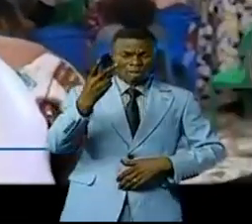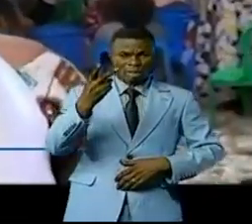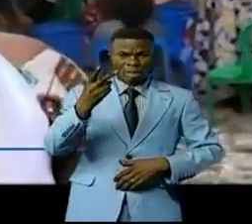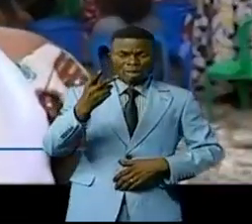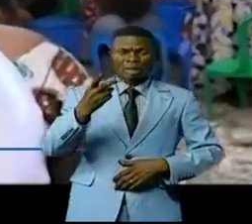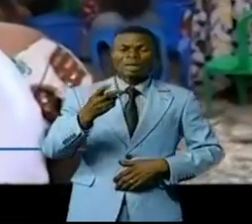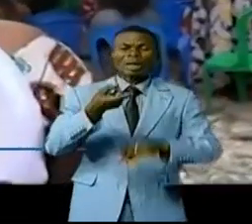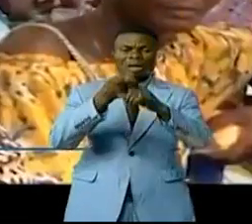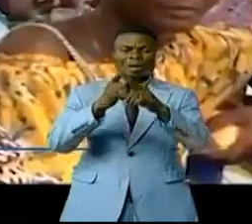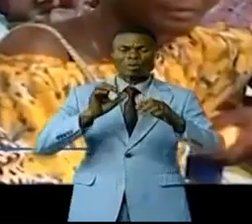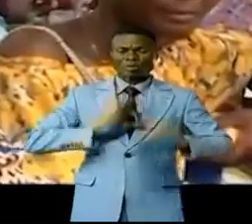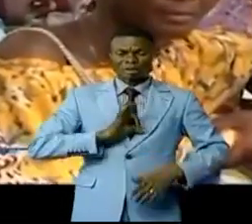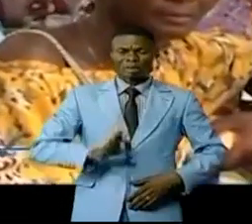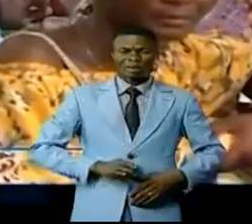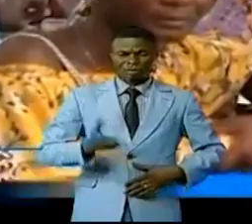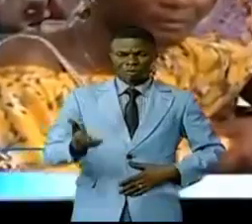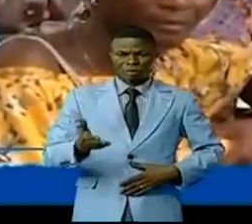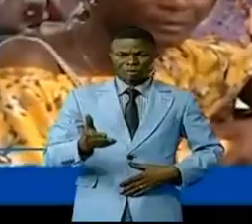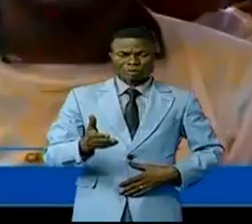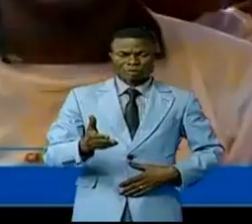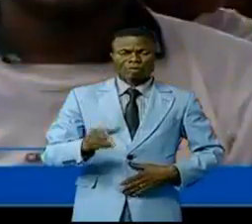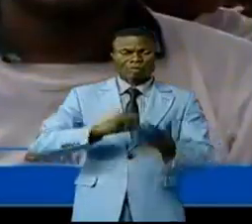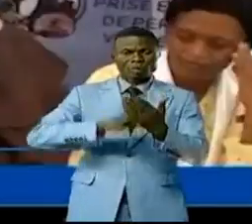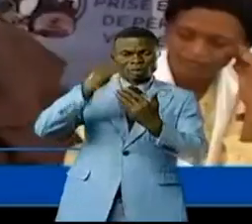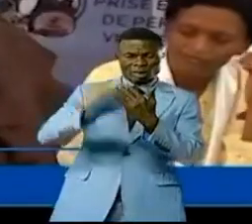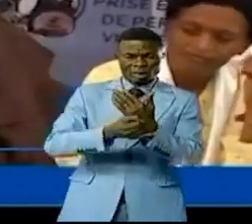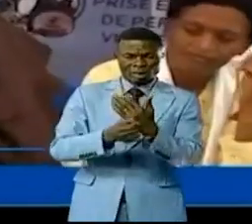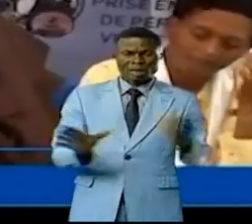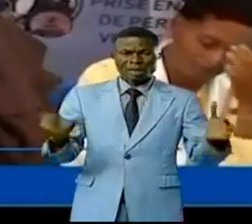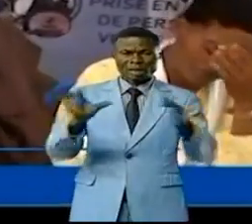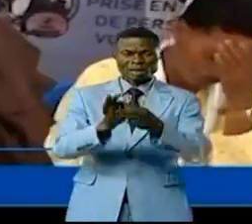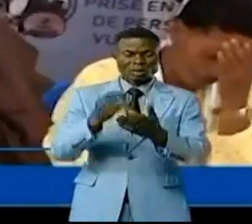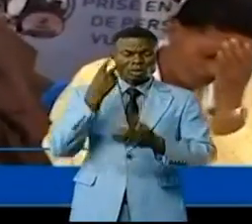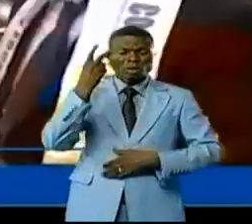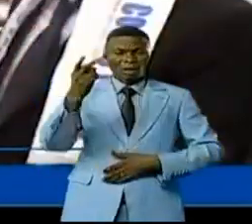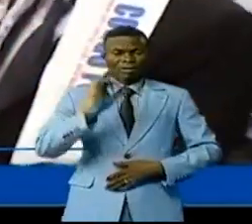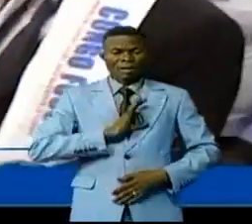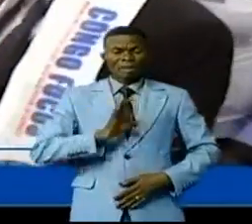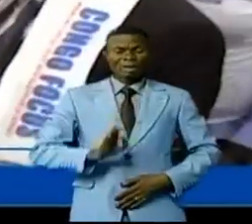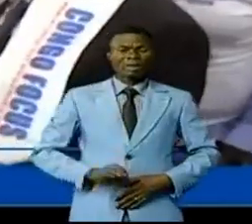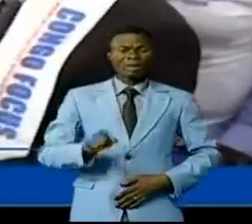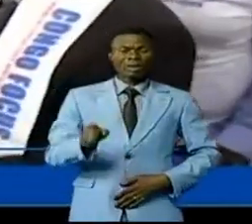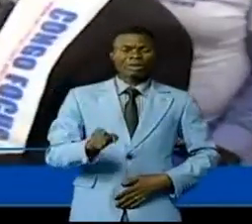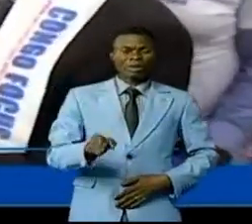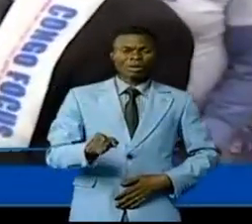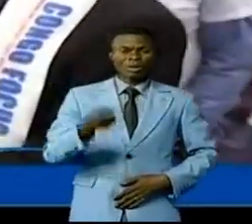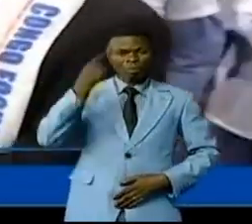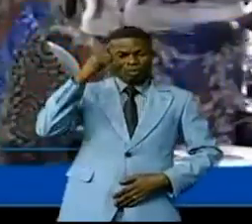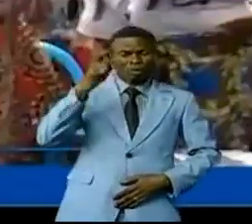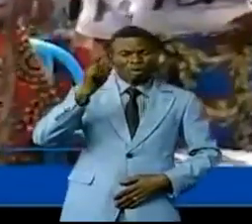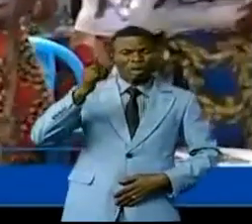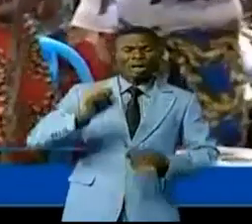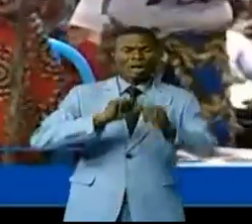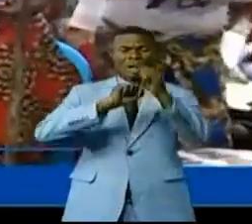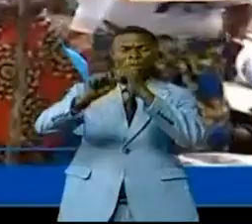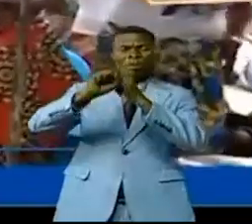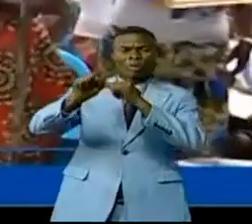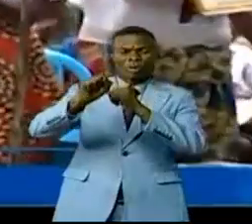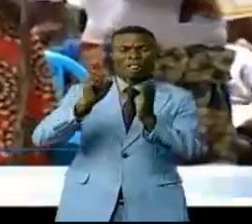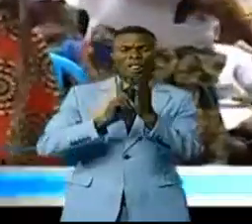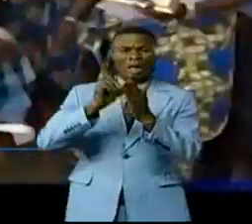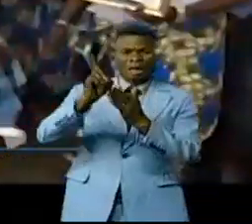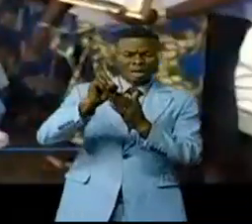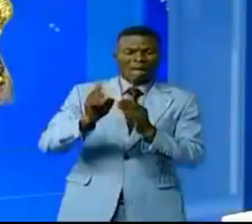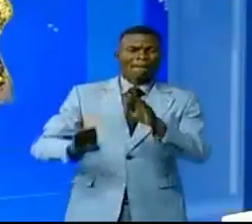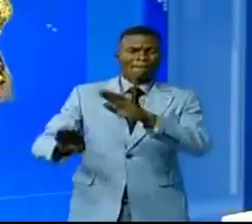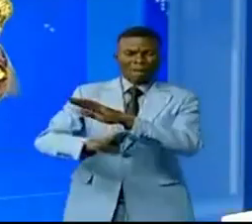avions portée du chef de l'État. Pour elle, ce projet cadre avec la vision de Félix-Antoine Tshisekedi Tshilombo qui promouvoit le développement